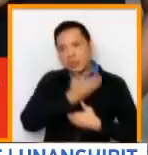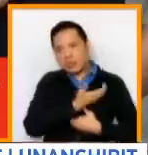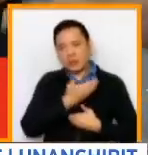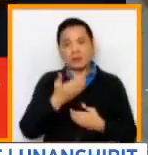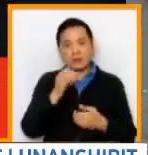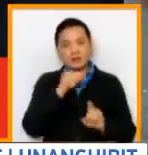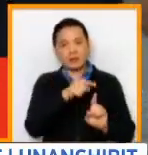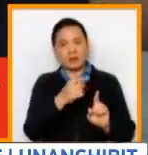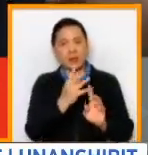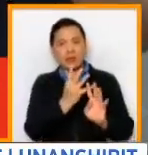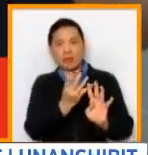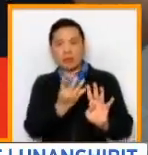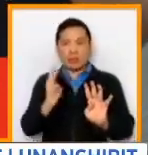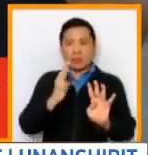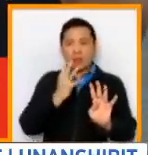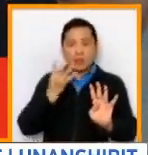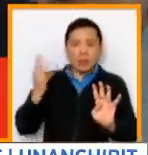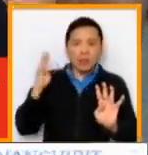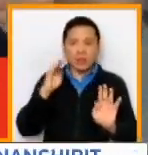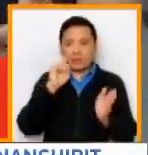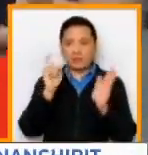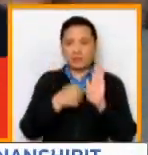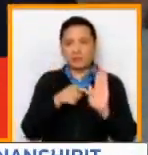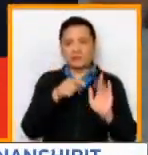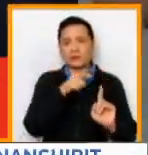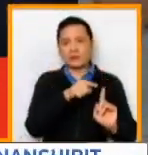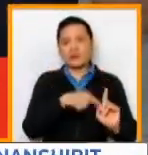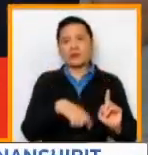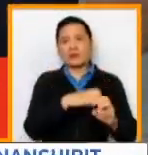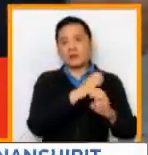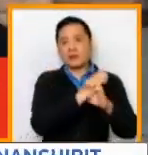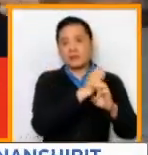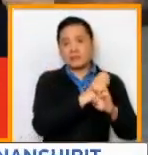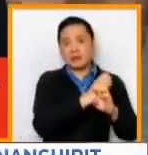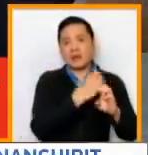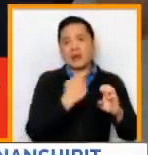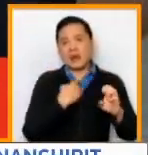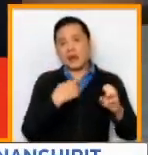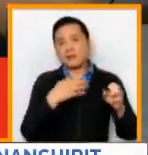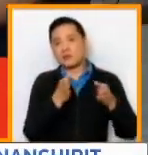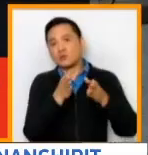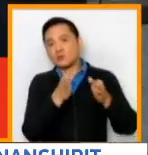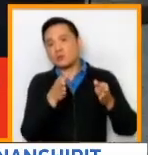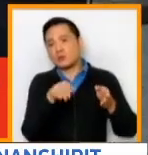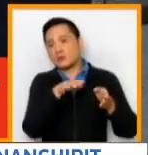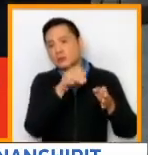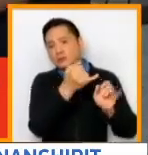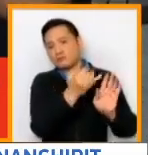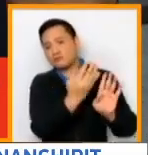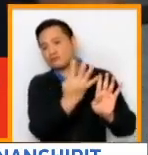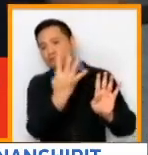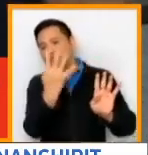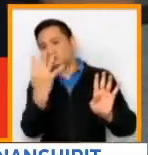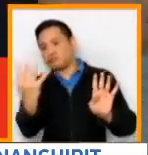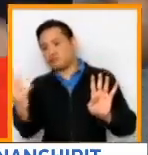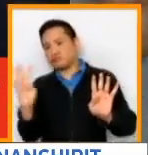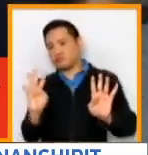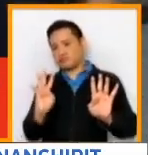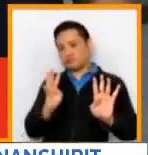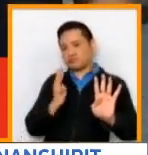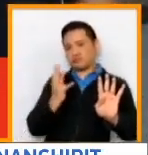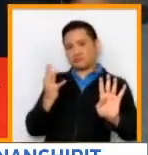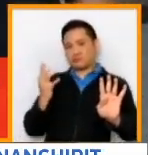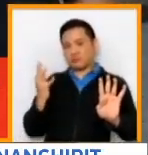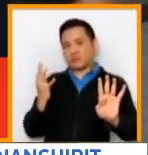pasahero. Mula doon sa sasakayan sa gitna ng EDSA, tumawid na yung pila sa EDSA southbound at pumasok na dito sa kalapit na